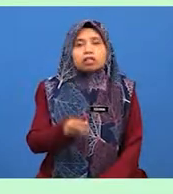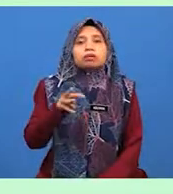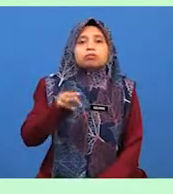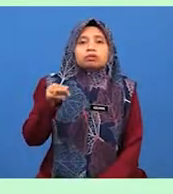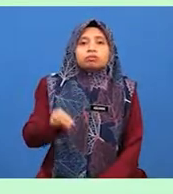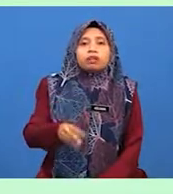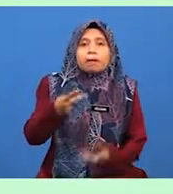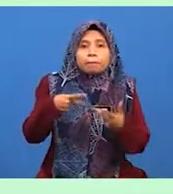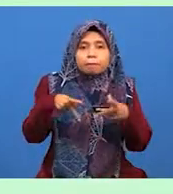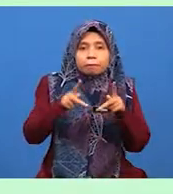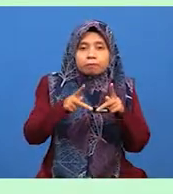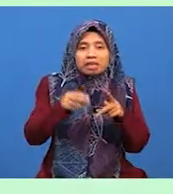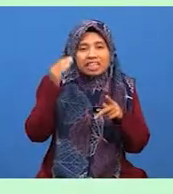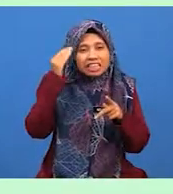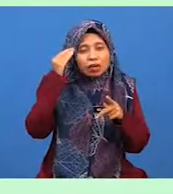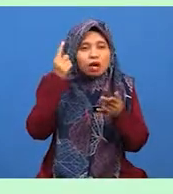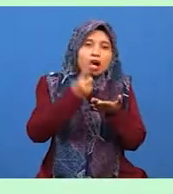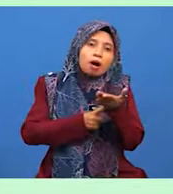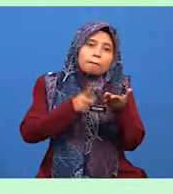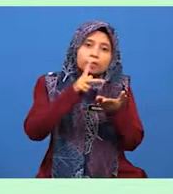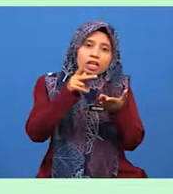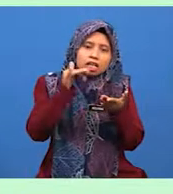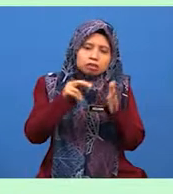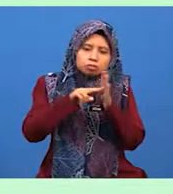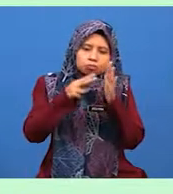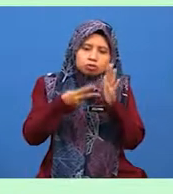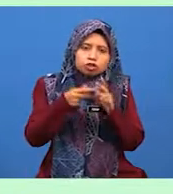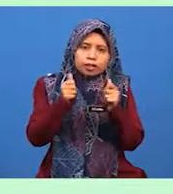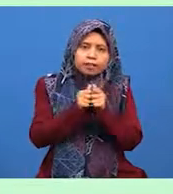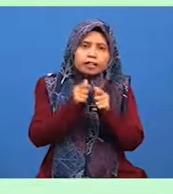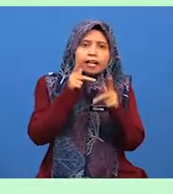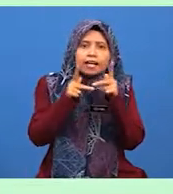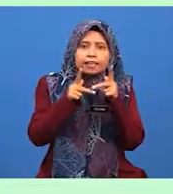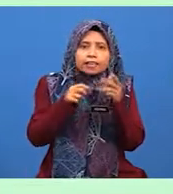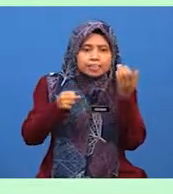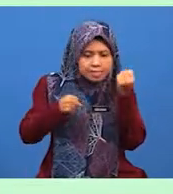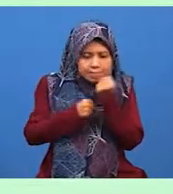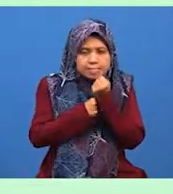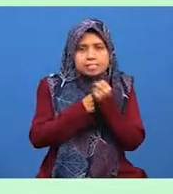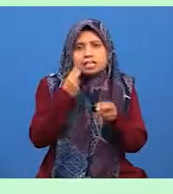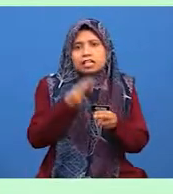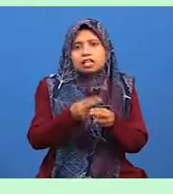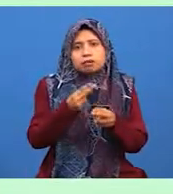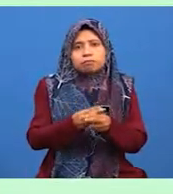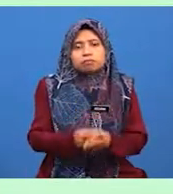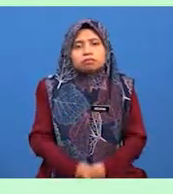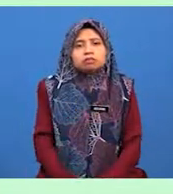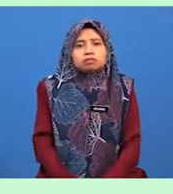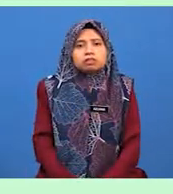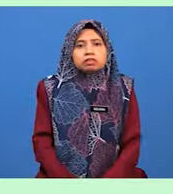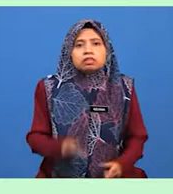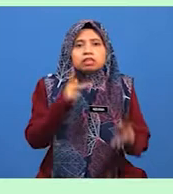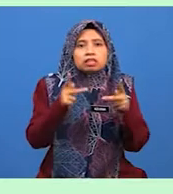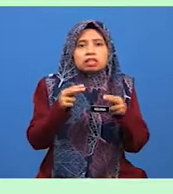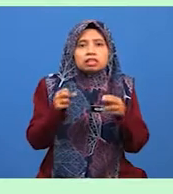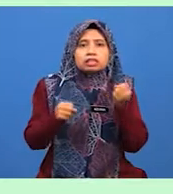Murid-murid perlu mengetahui apakah yang dimaksudkan dengan kata sendi nama. Kata